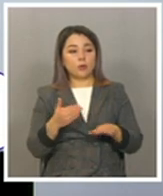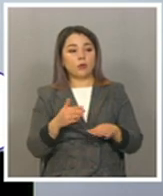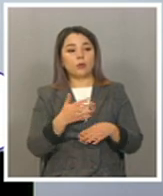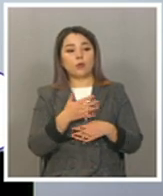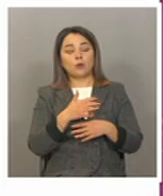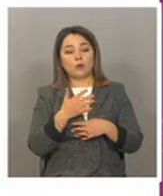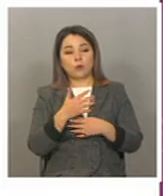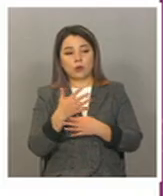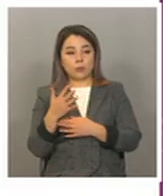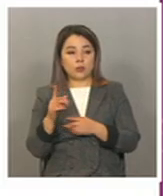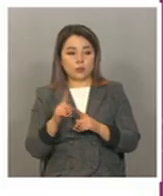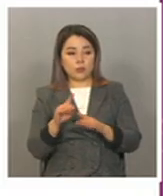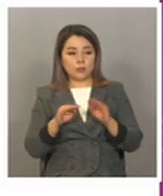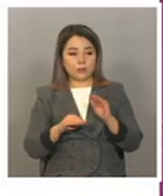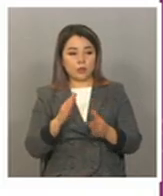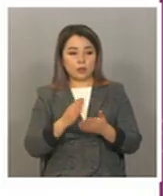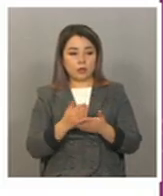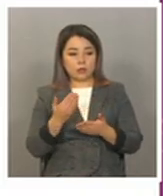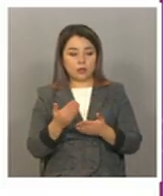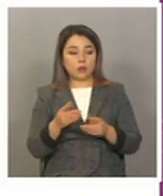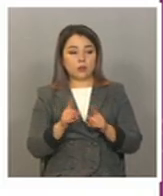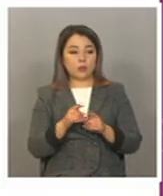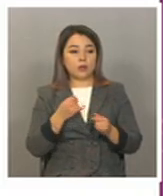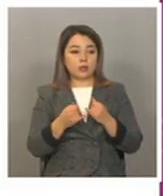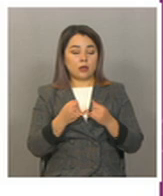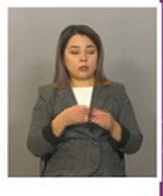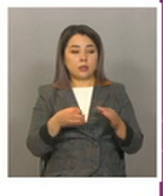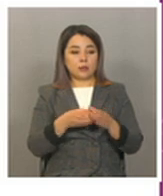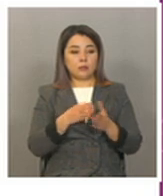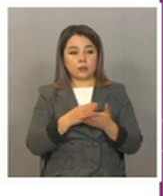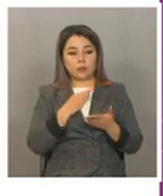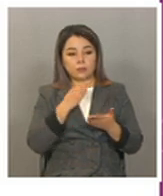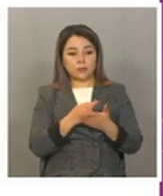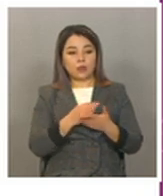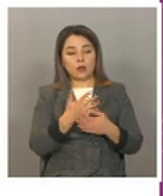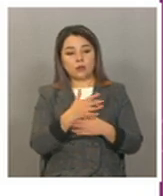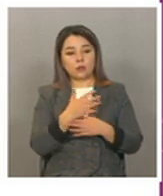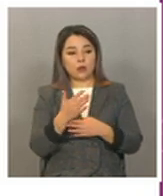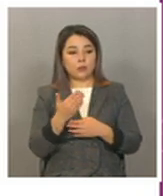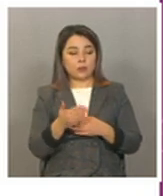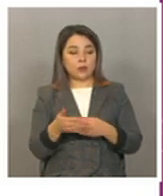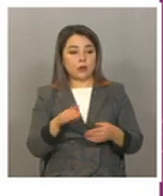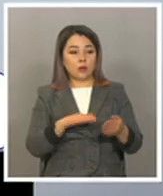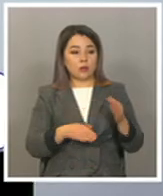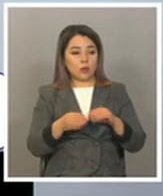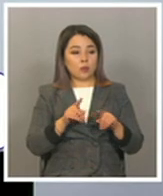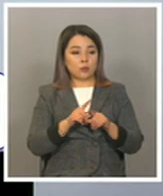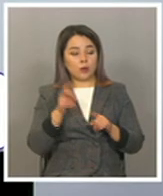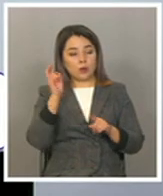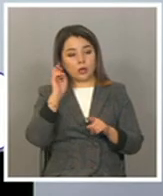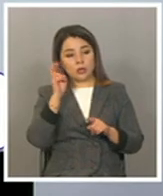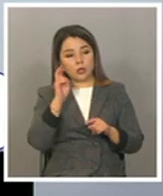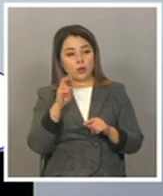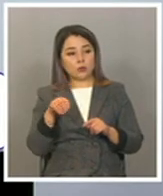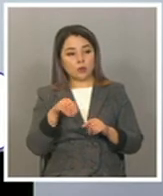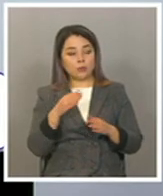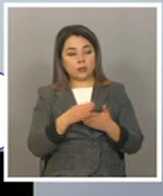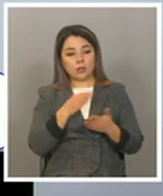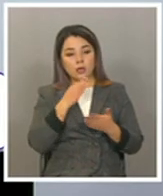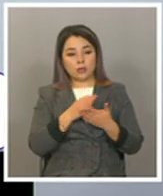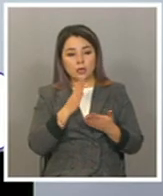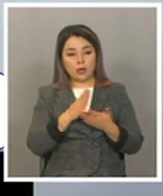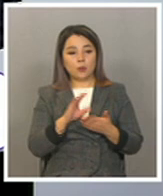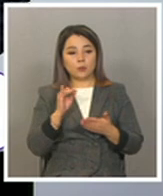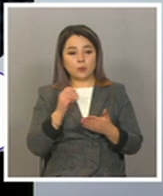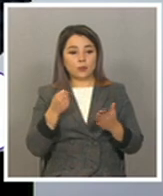белдеу, таулы сарғыш белдеу топырағы және таулы қара топырақ белдеу орналасқан. Яғни қара топырақ оңтүстікке